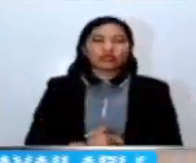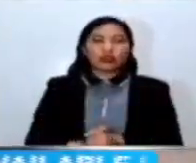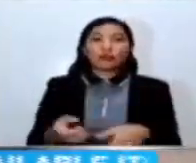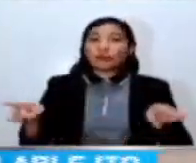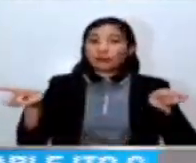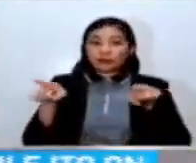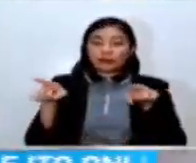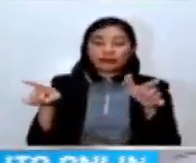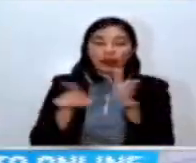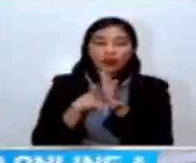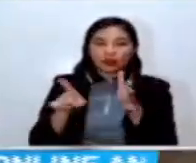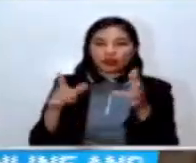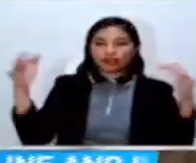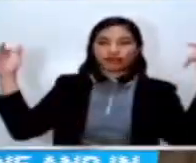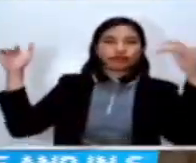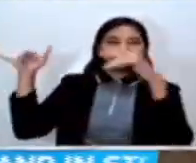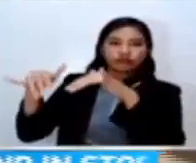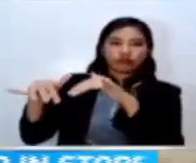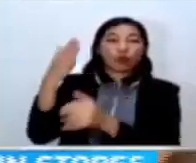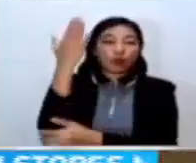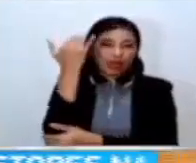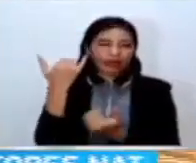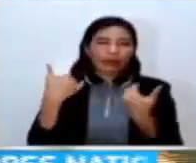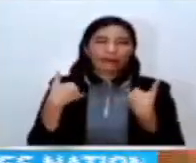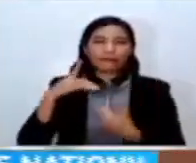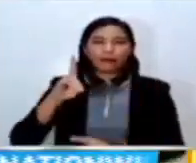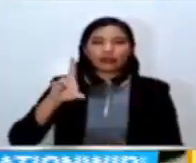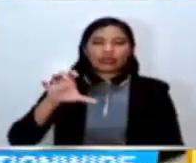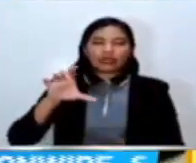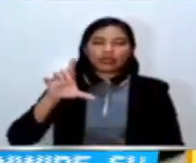rin nila ang PNP tungkol dito.